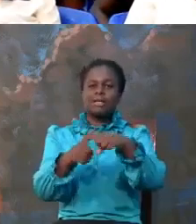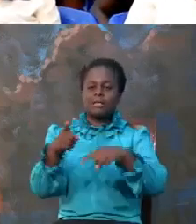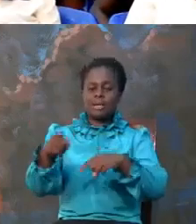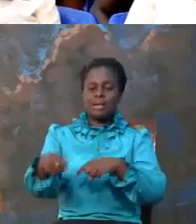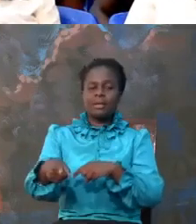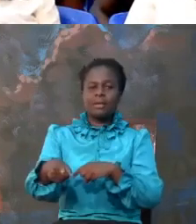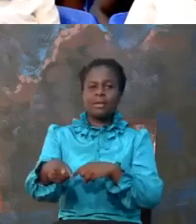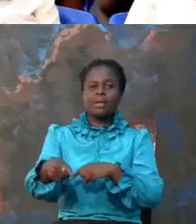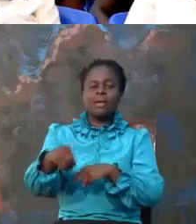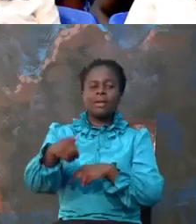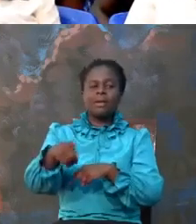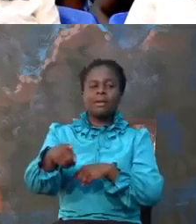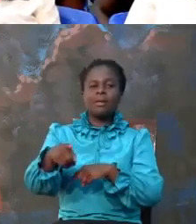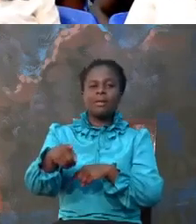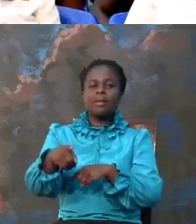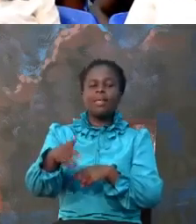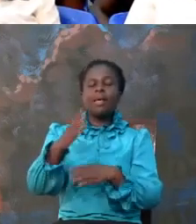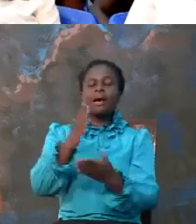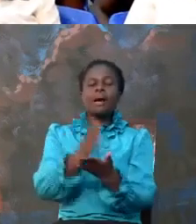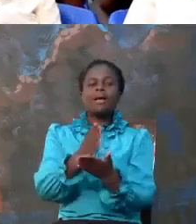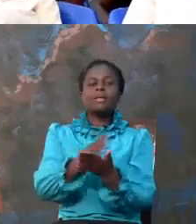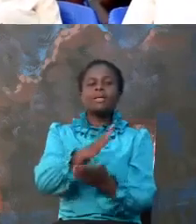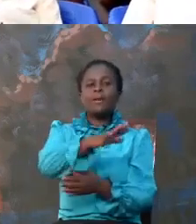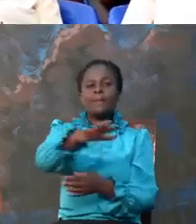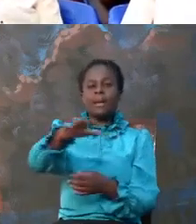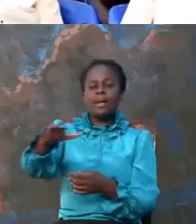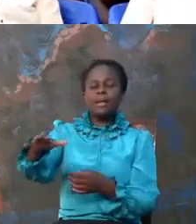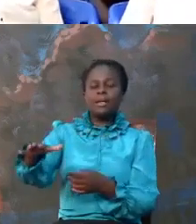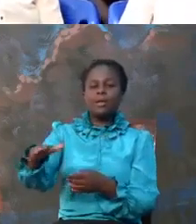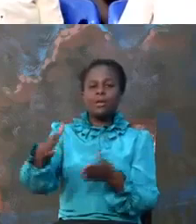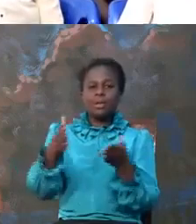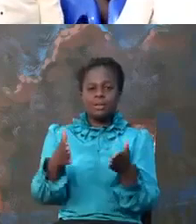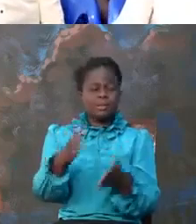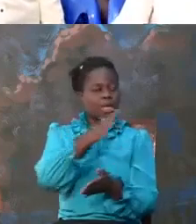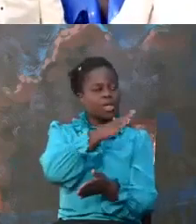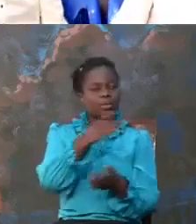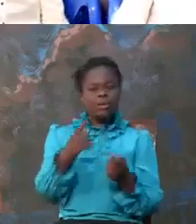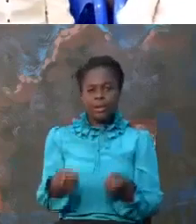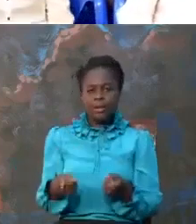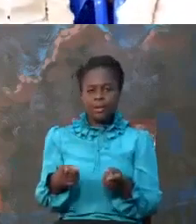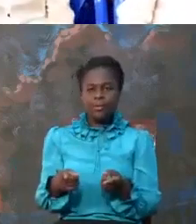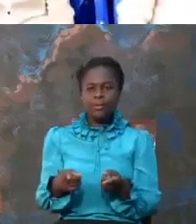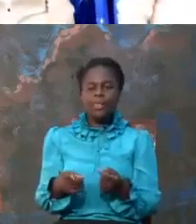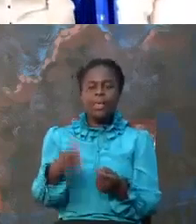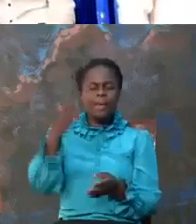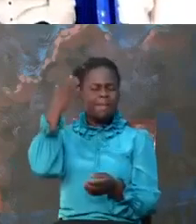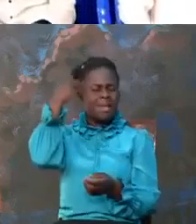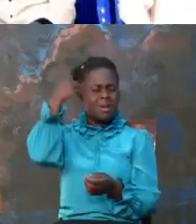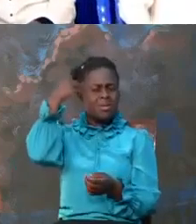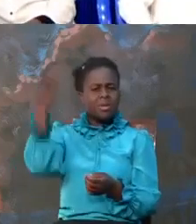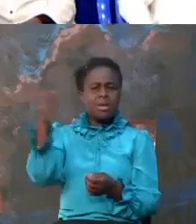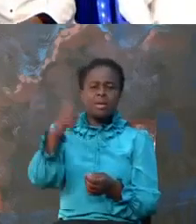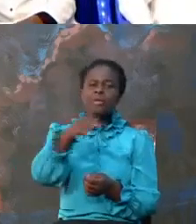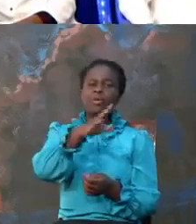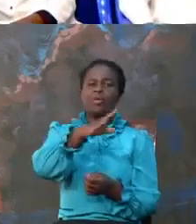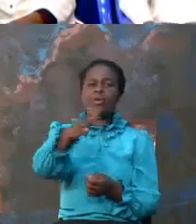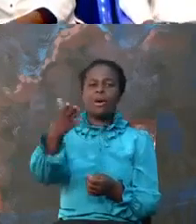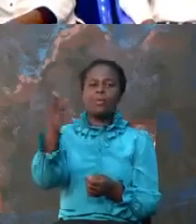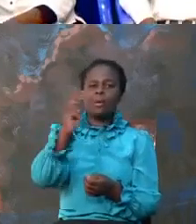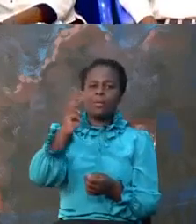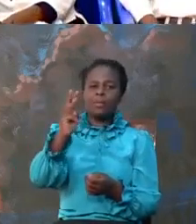Sabato Kinyerezi, katika maeneo ulioko kwa sasa jioni ya leo, bila kujali uko wapi. Karibu kwa